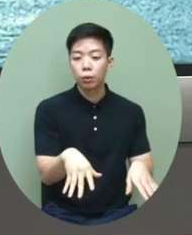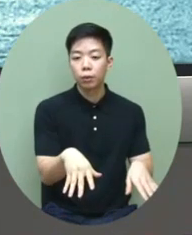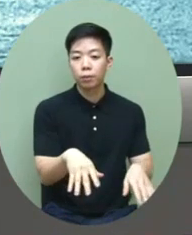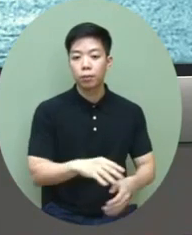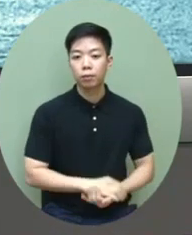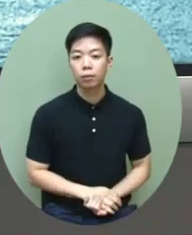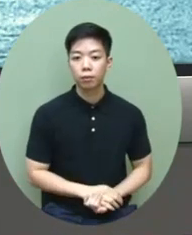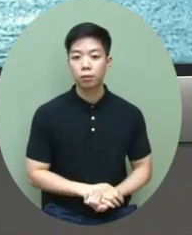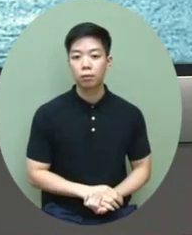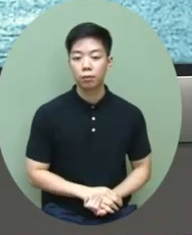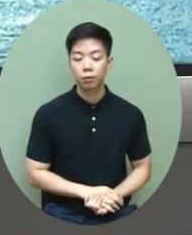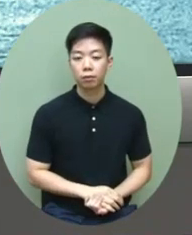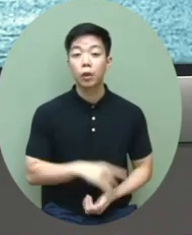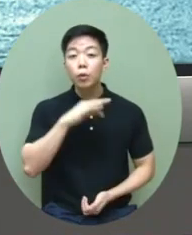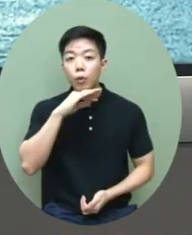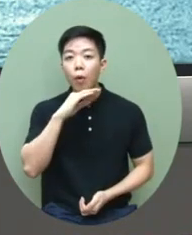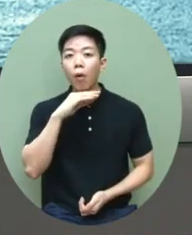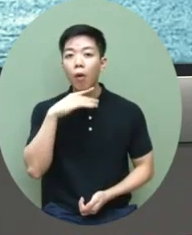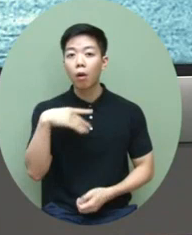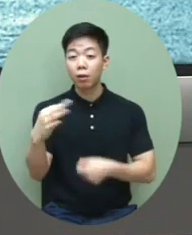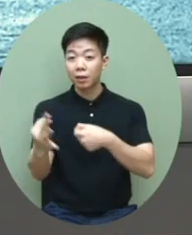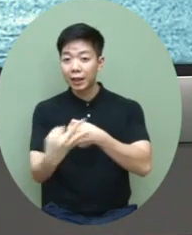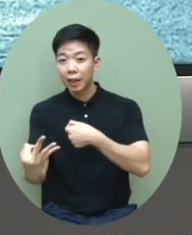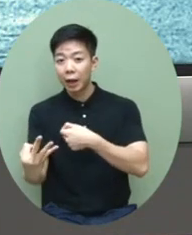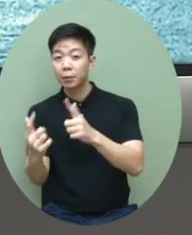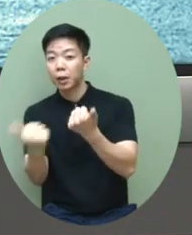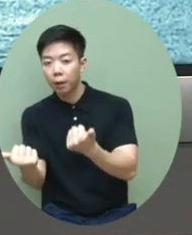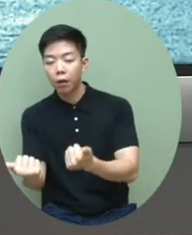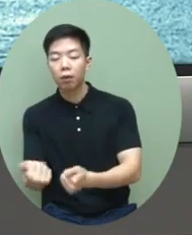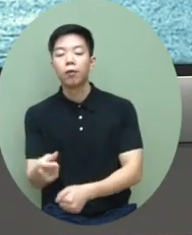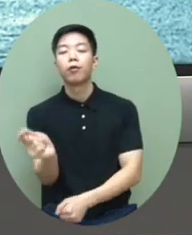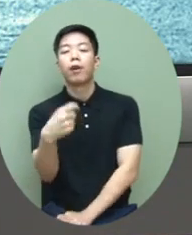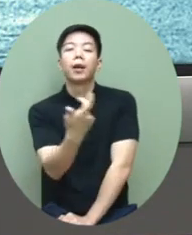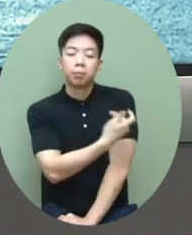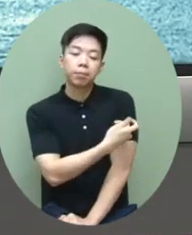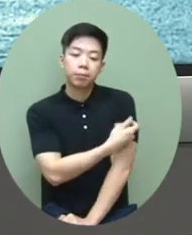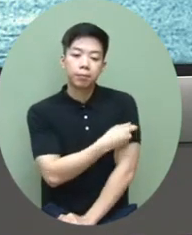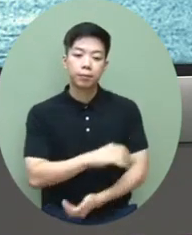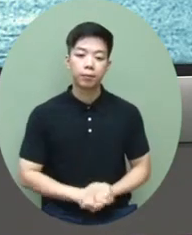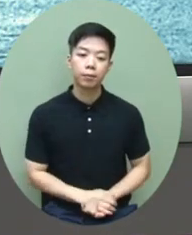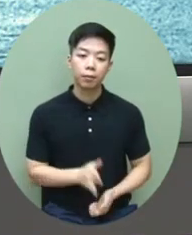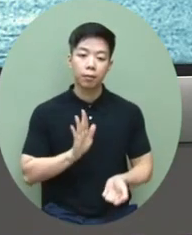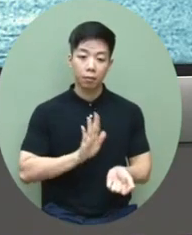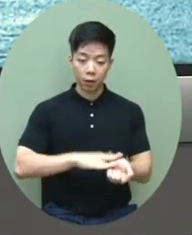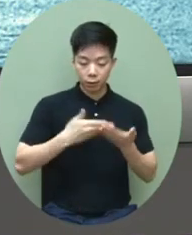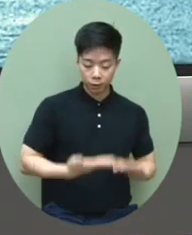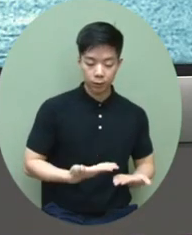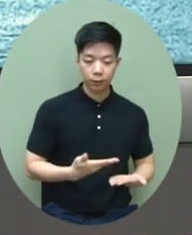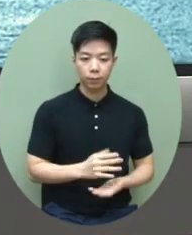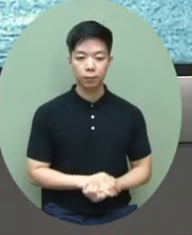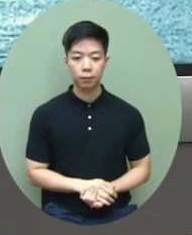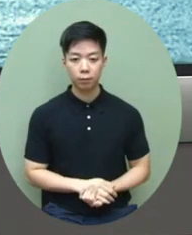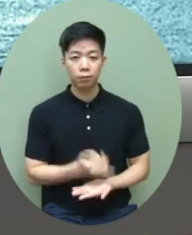即係夠鐘打第三針啦，咁就記住咧，快啲去打嚇。因為咁樣可以降低你患上重症咧，同埋